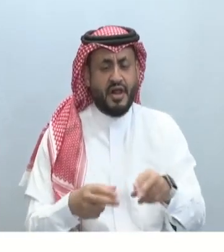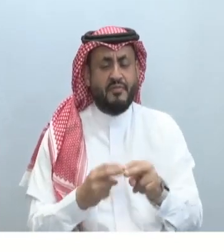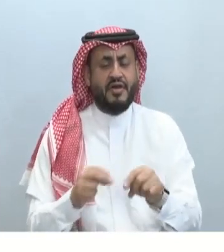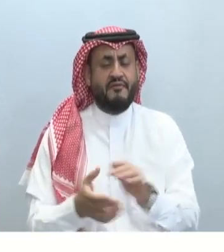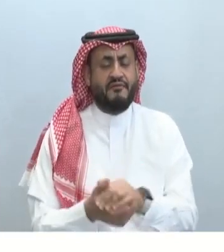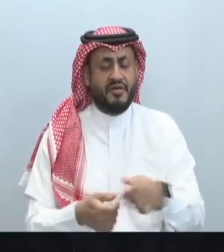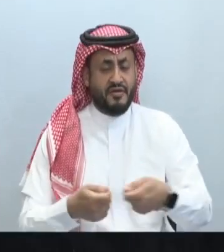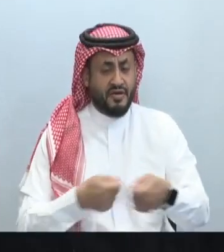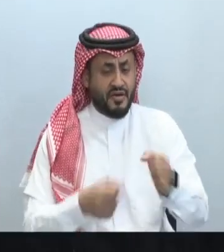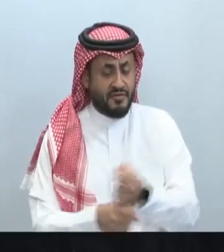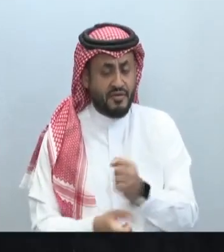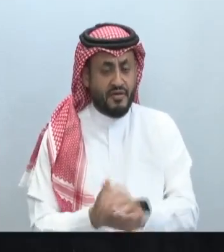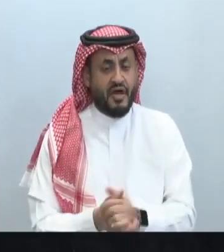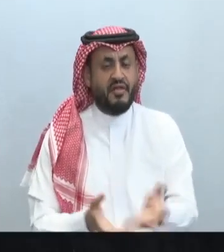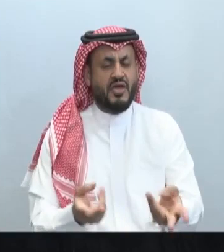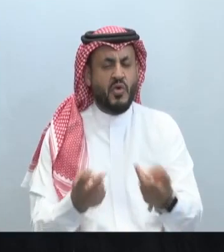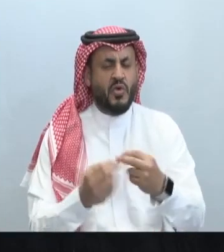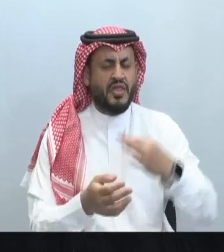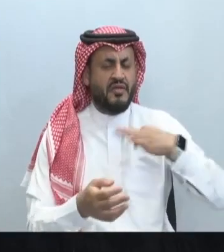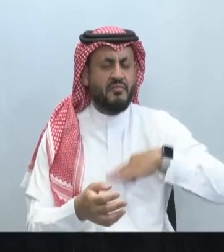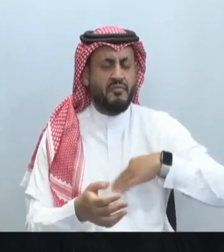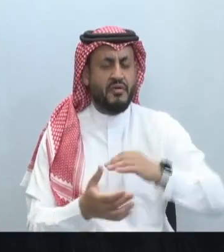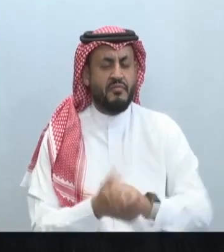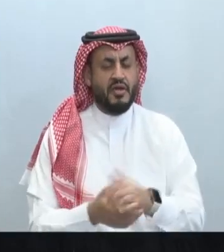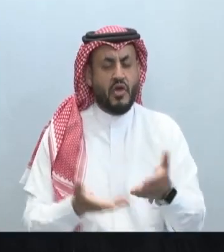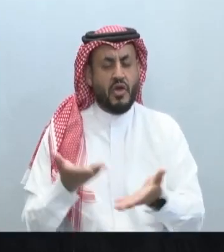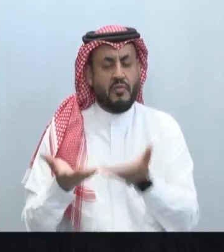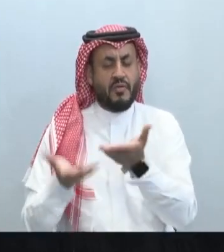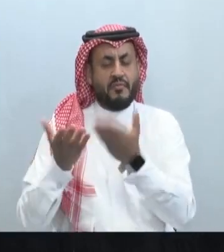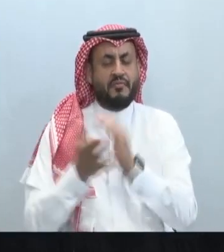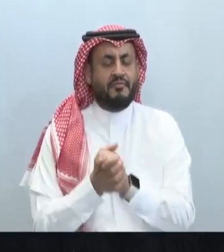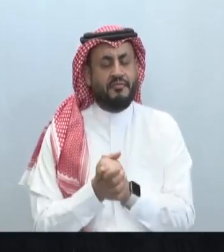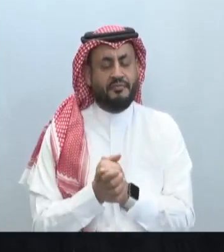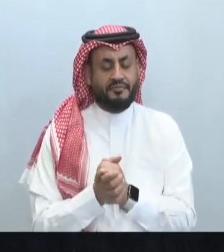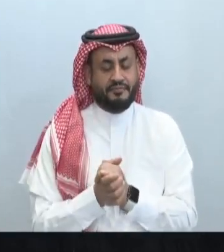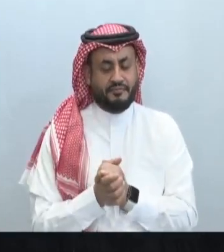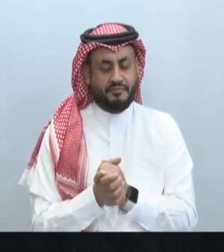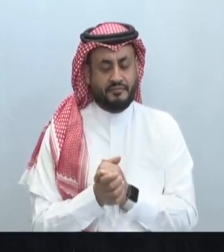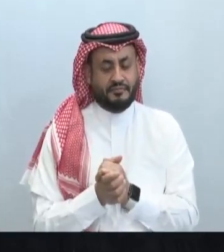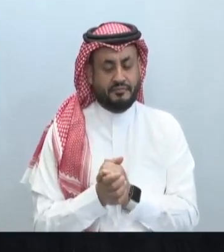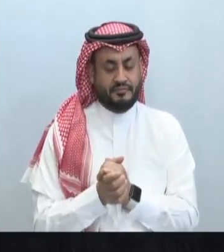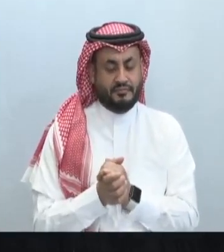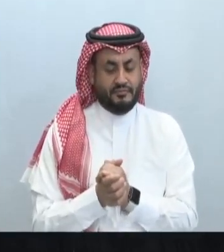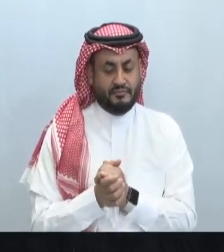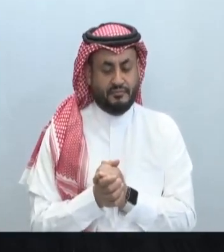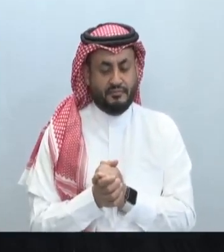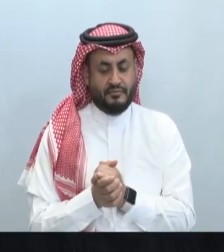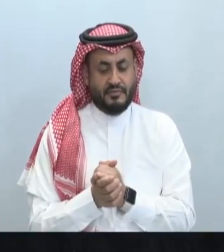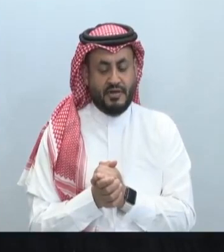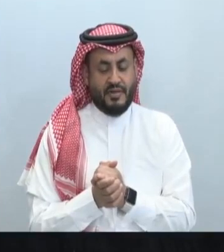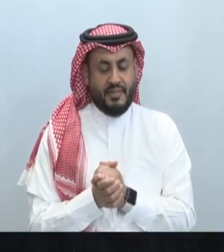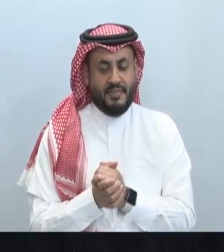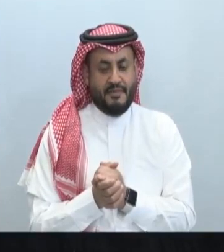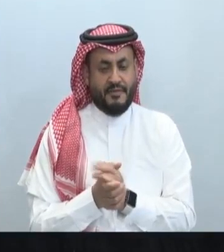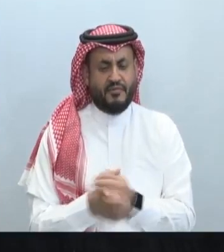يا ابنائي الذي يتحرى الصدق ما معنى يتحرى الصدق يعني يكون صدوقا ويكون